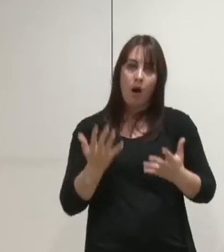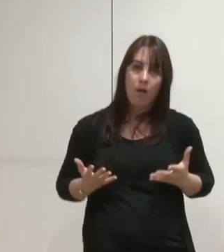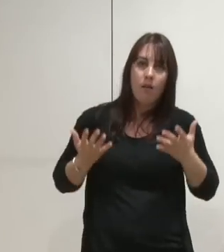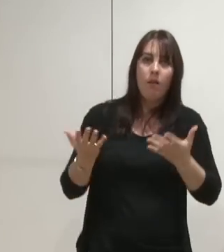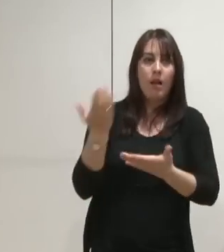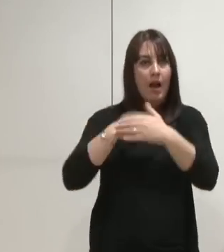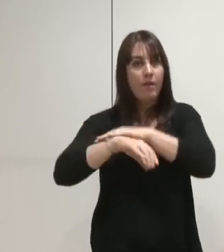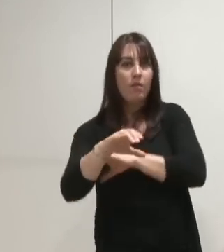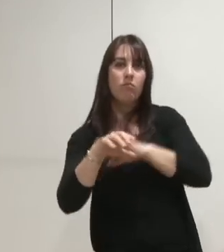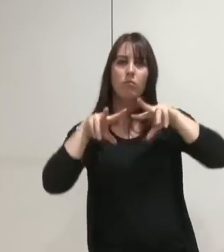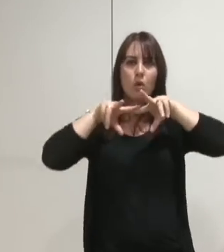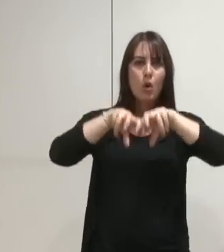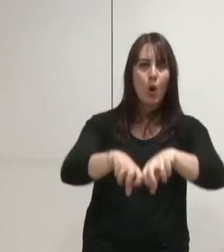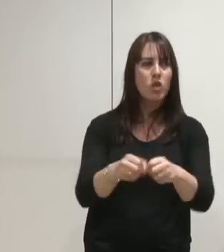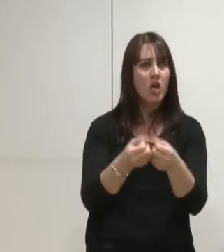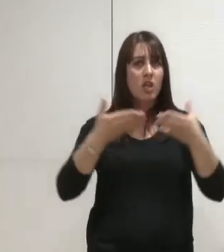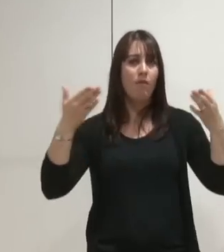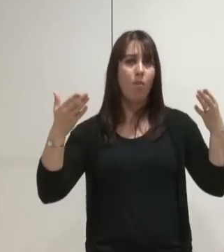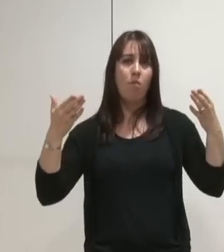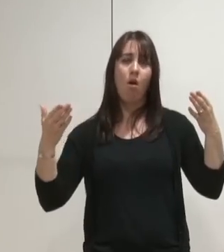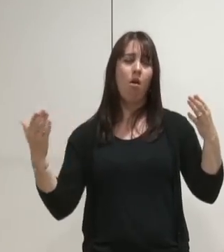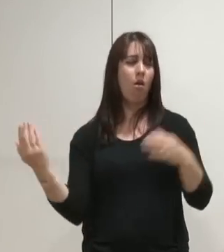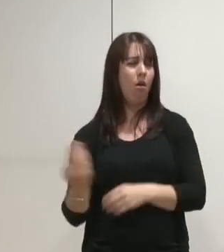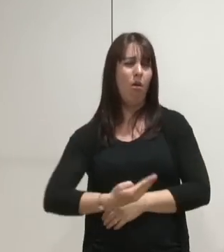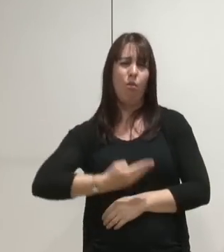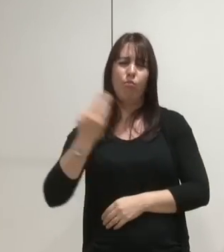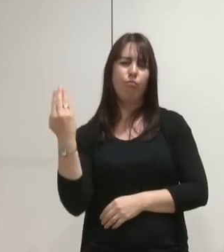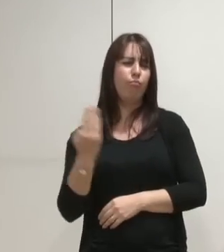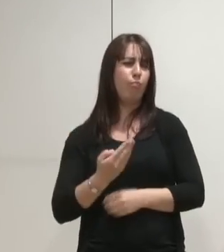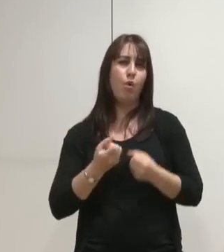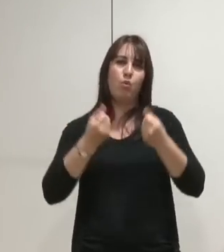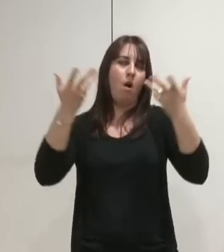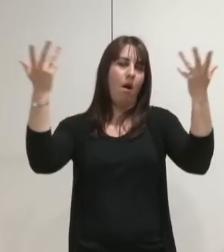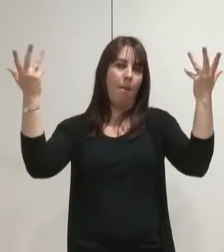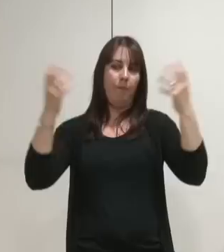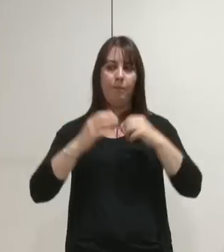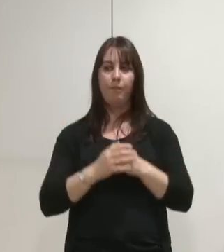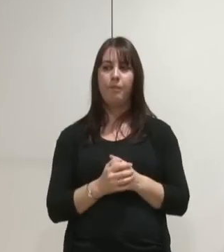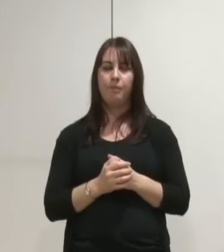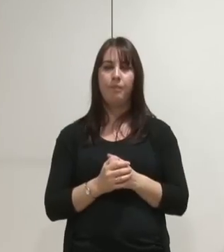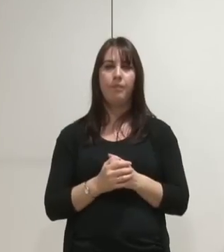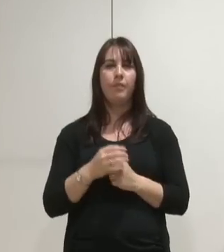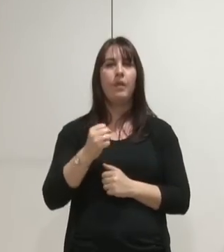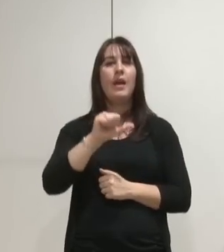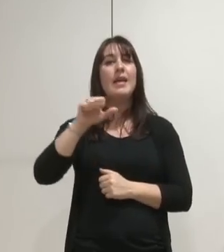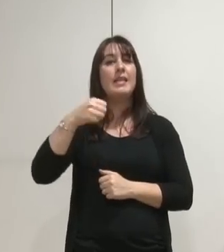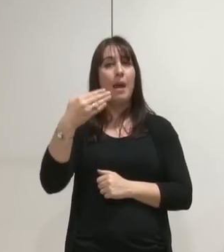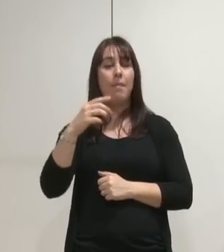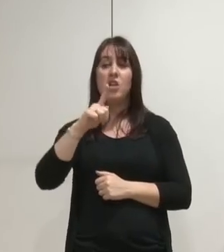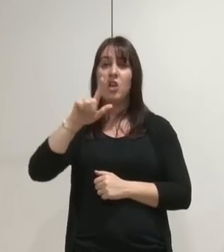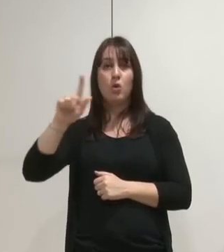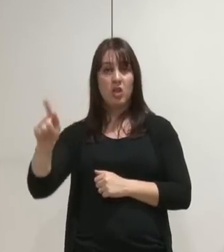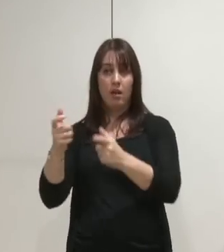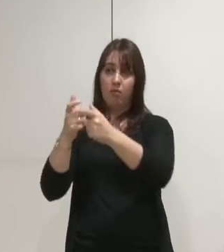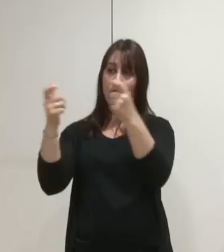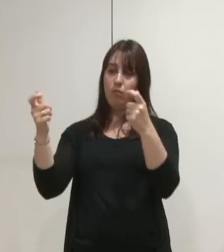recherche et développement considérable la CM g permet à la